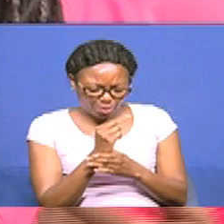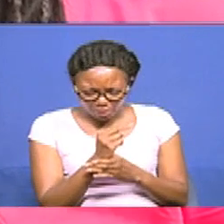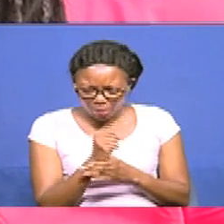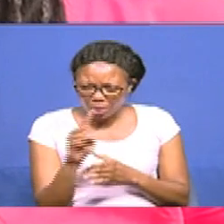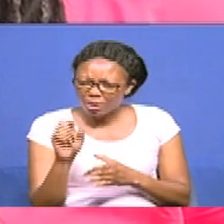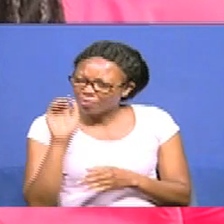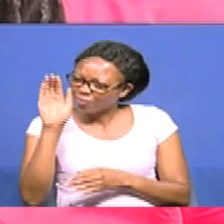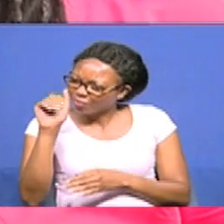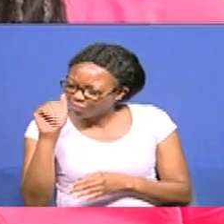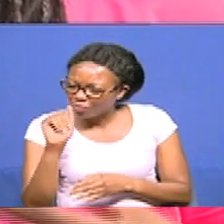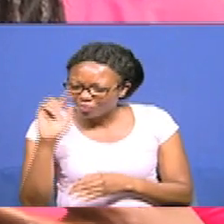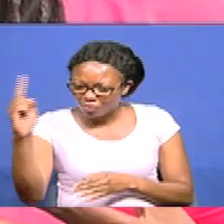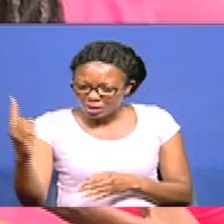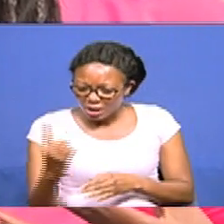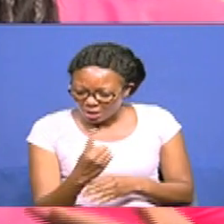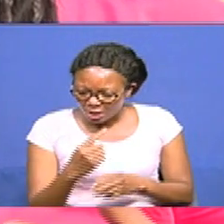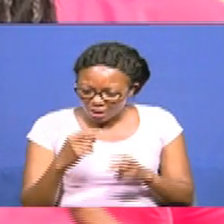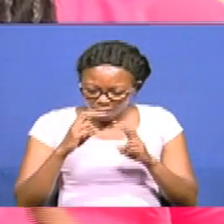wanalete wataalamu wao na tuna